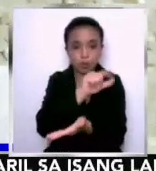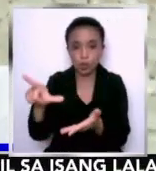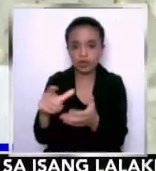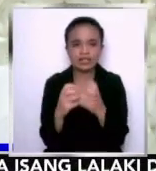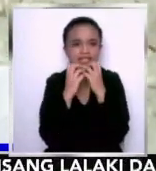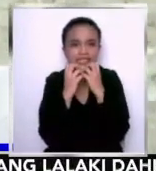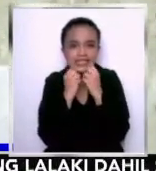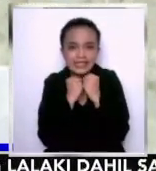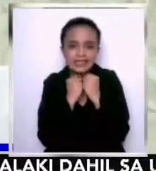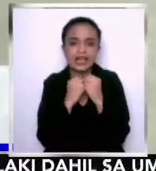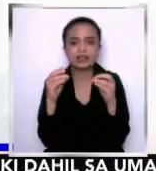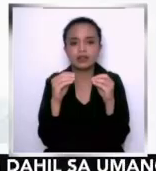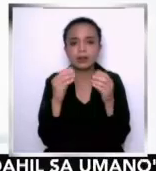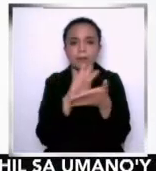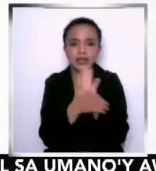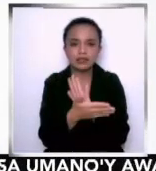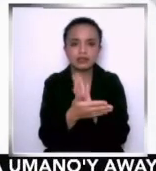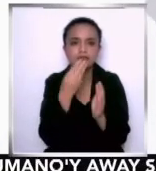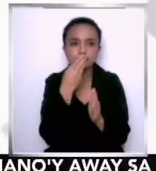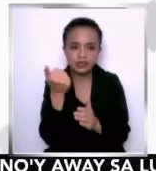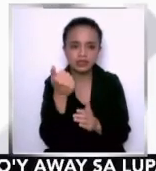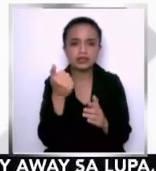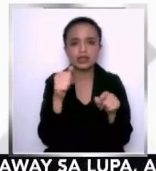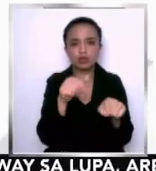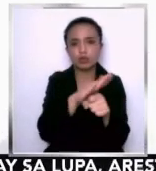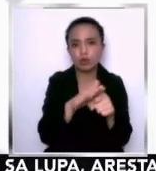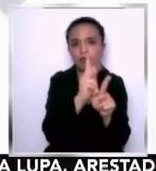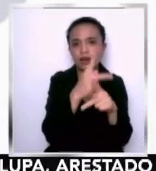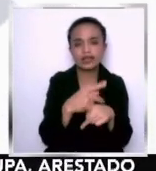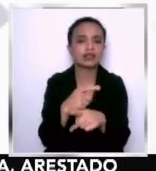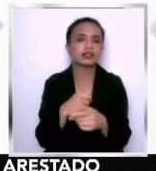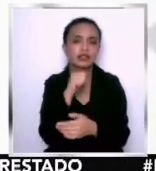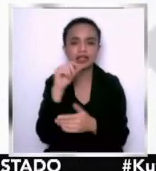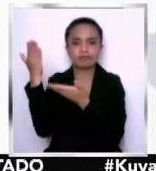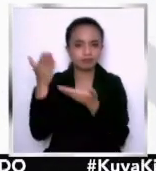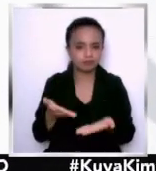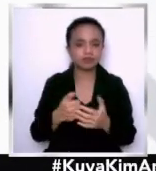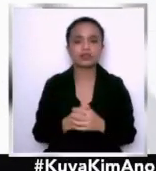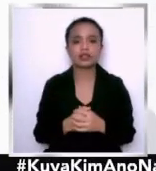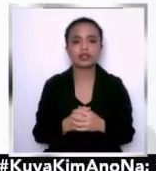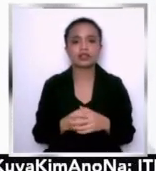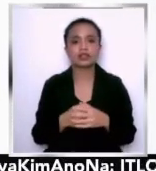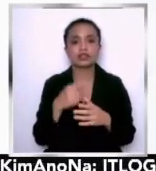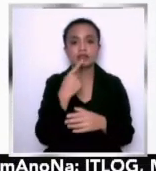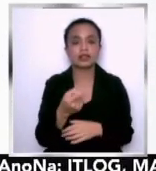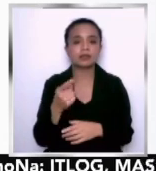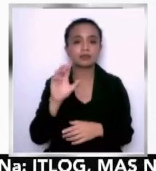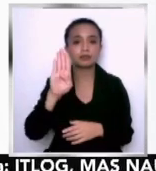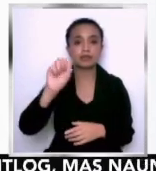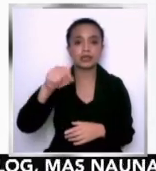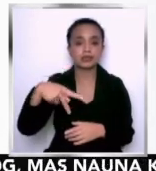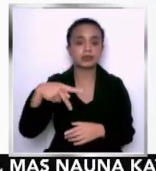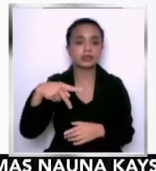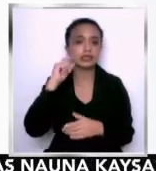local products kesa imported. Ayon kay Finance Secretary Benjamin Diokno, nananatili naman anyang malakas ang ating ekonomiya,